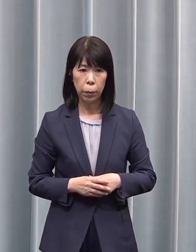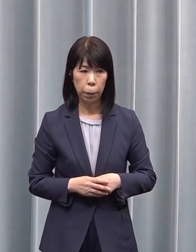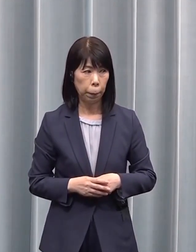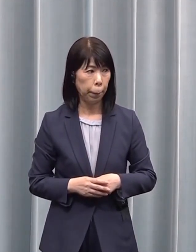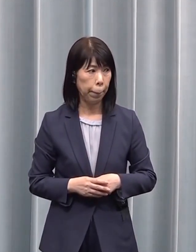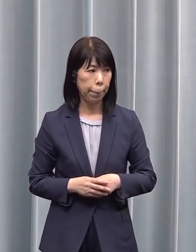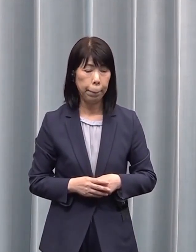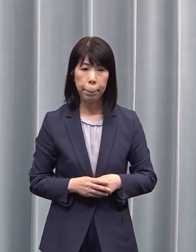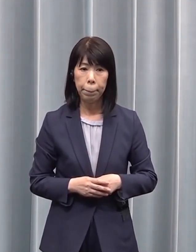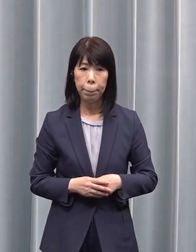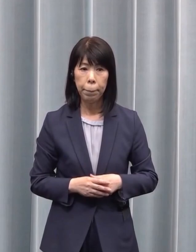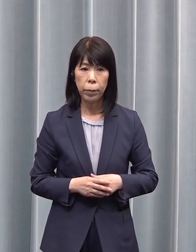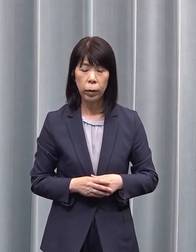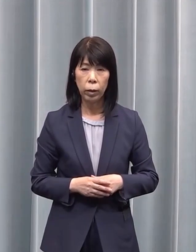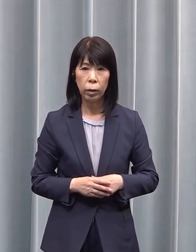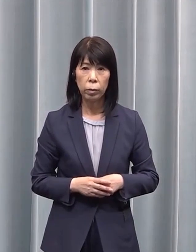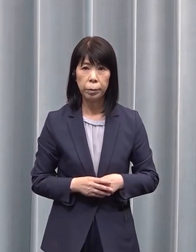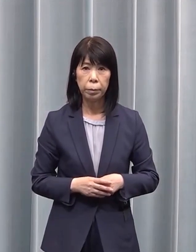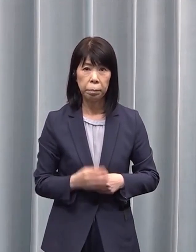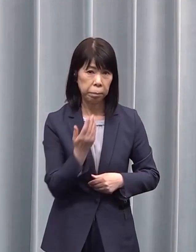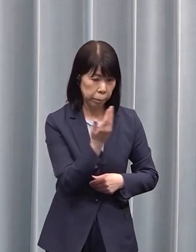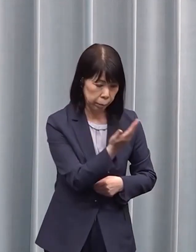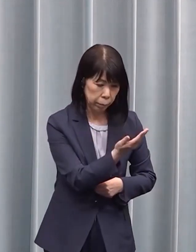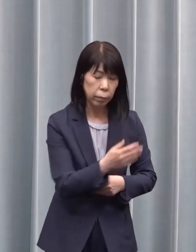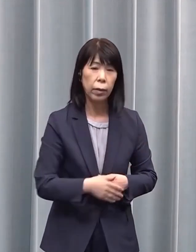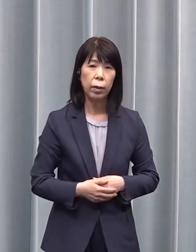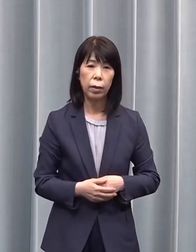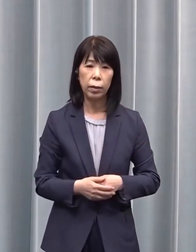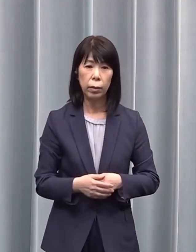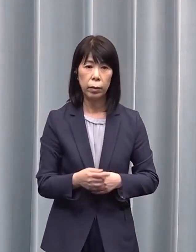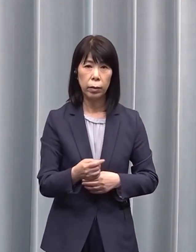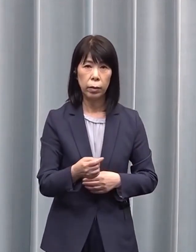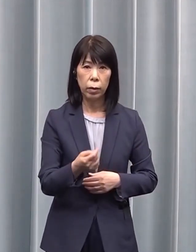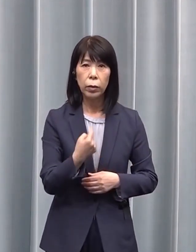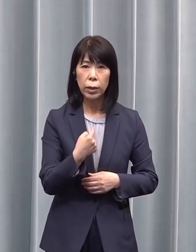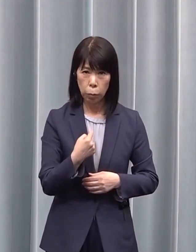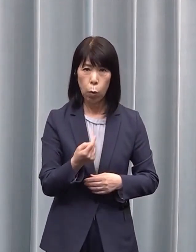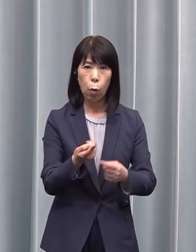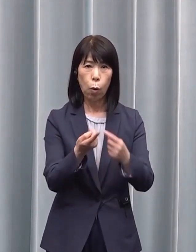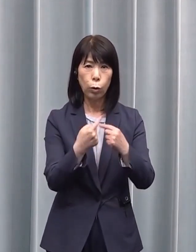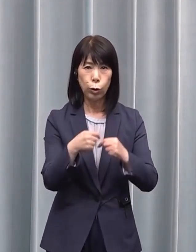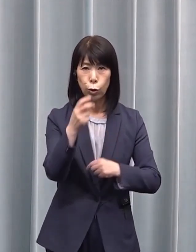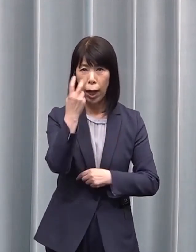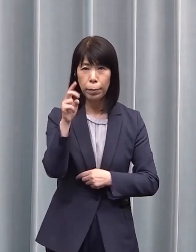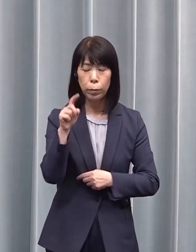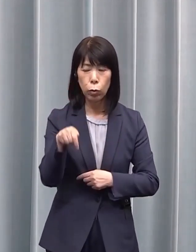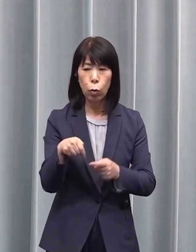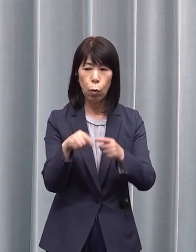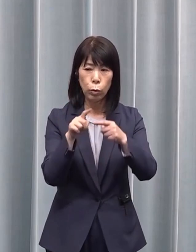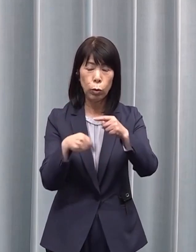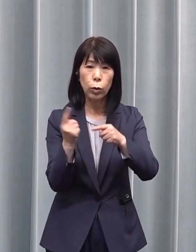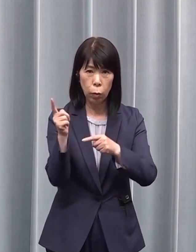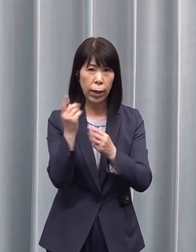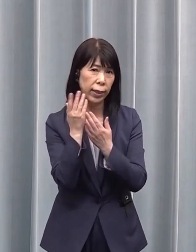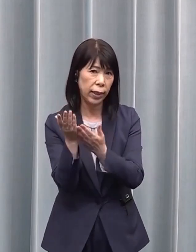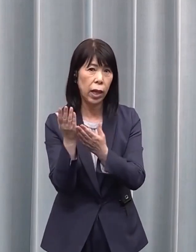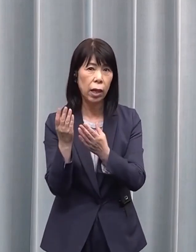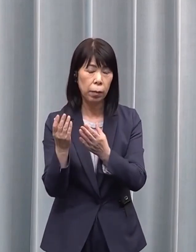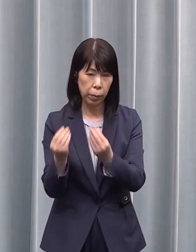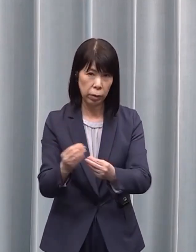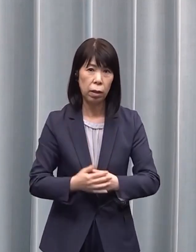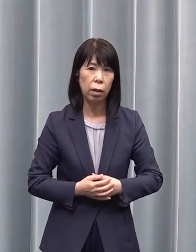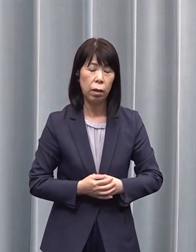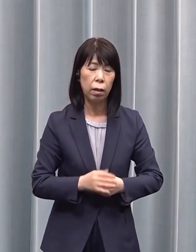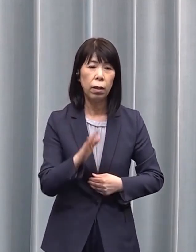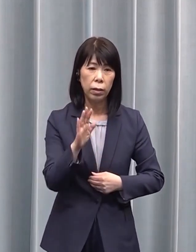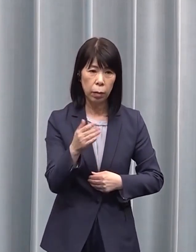大丈夫ですか。すみません、入管庁に聞いてはいるんですけれども、しっかり答弁が全く斉藤大臣からすると、いや柳瀬さんがそ